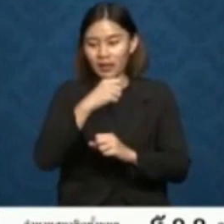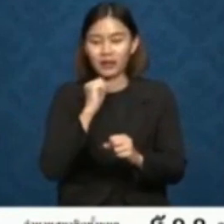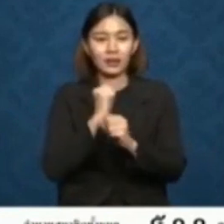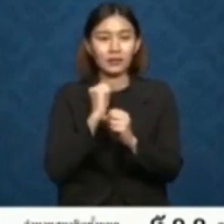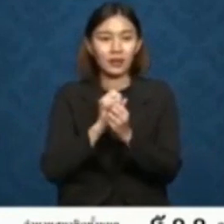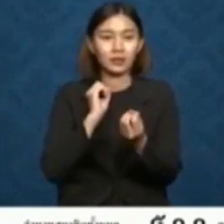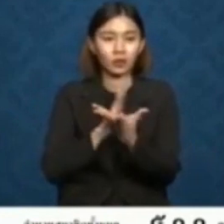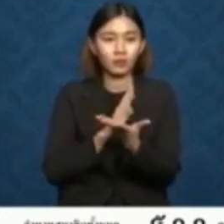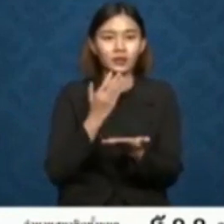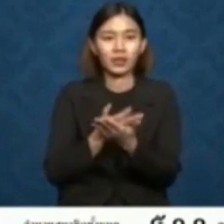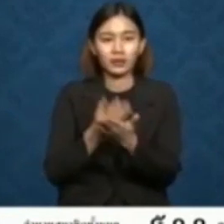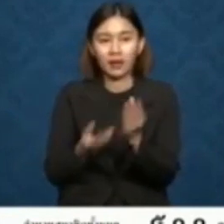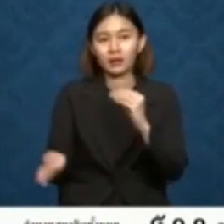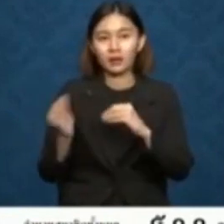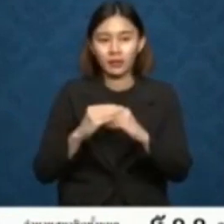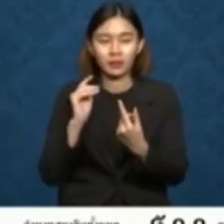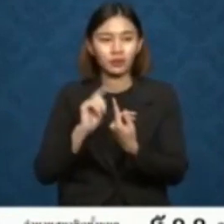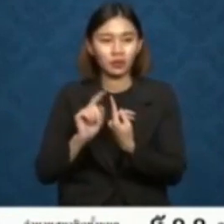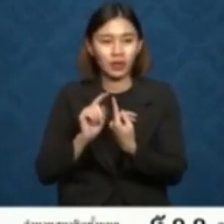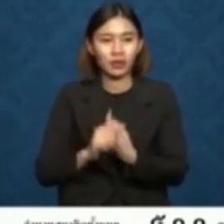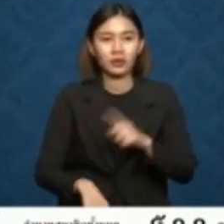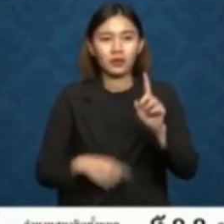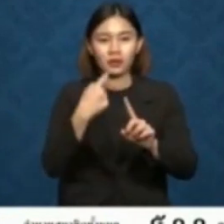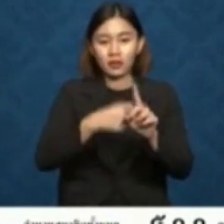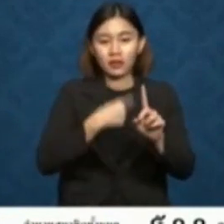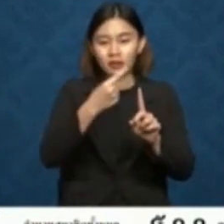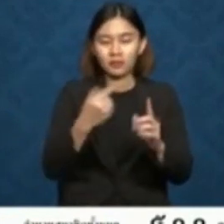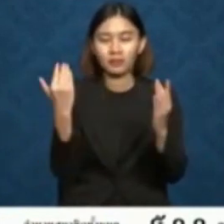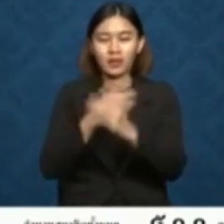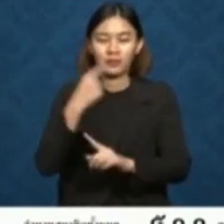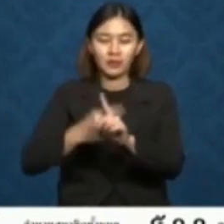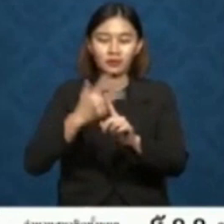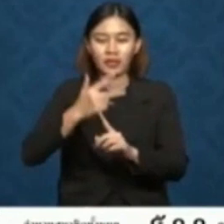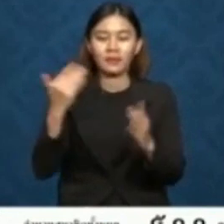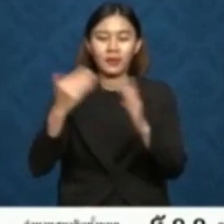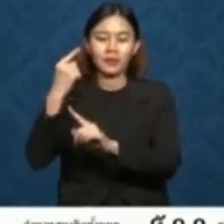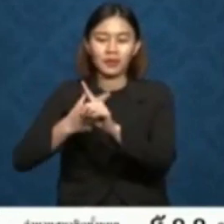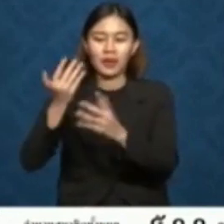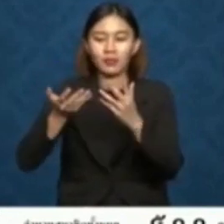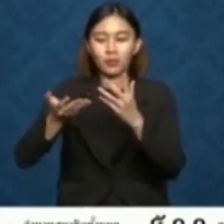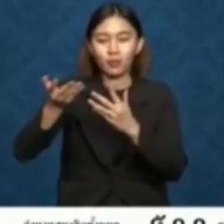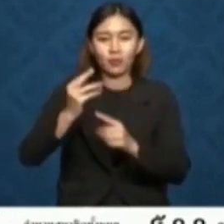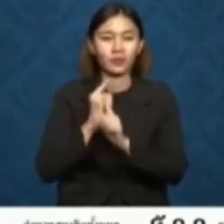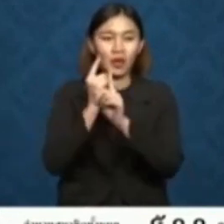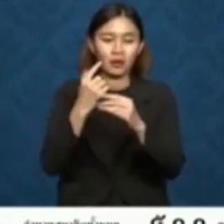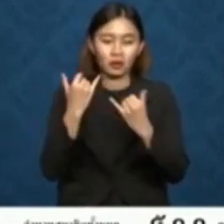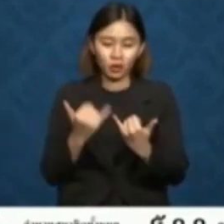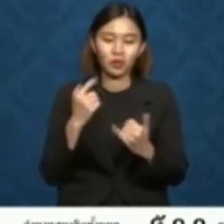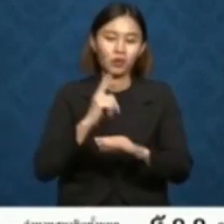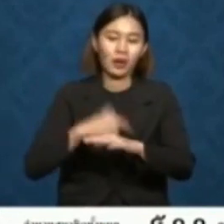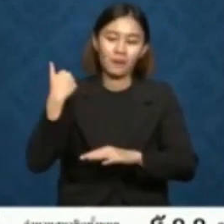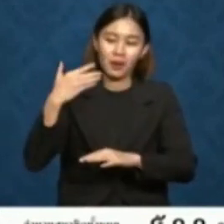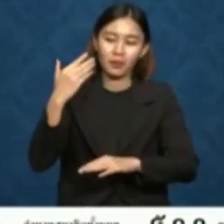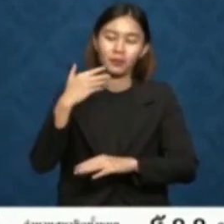ให้ผู้ก่อมลพิษชดเชยเพิ่มเติมจาก1เดือนเป็น3เดือนและ5เดือนตามลำดับและจน